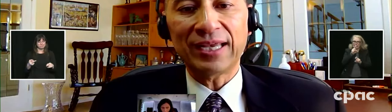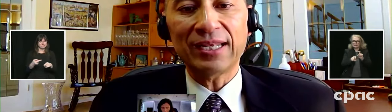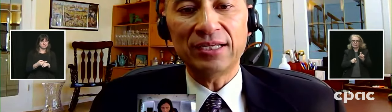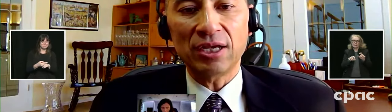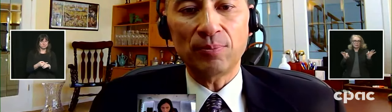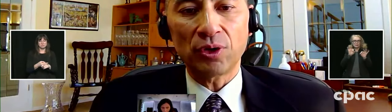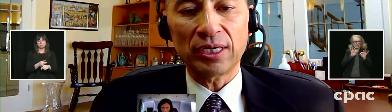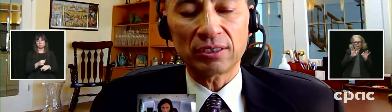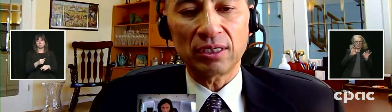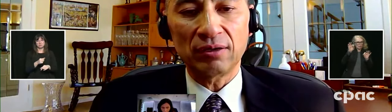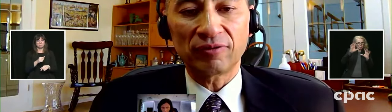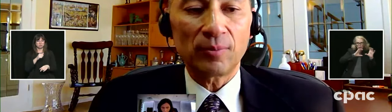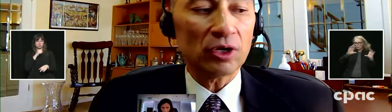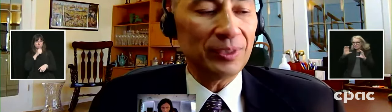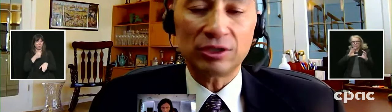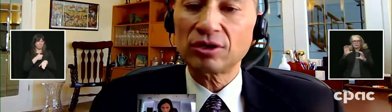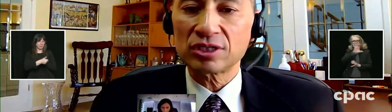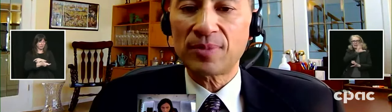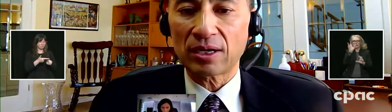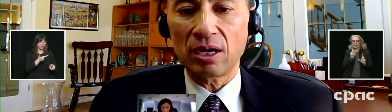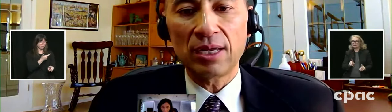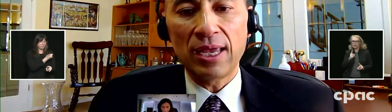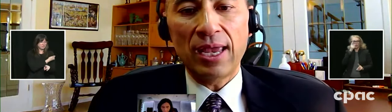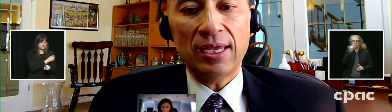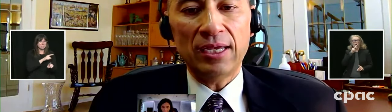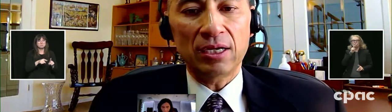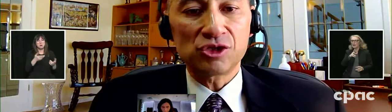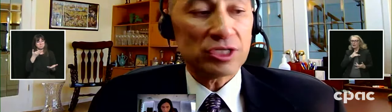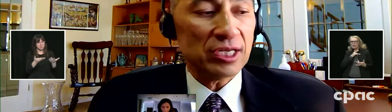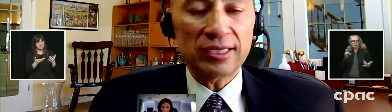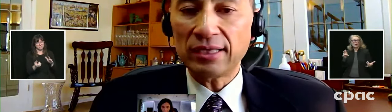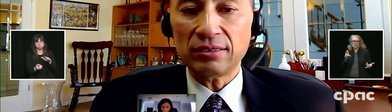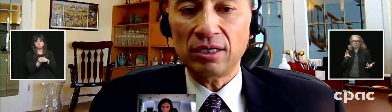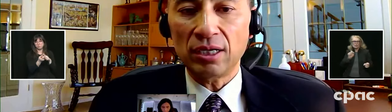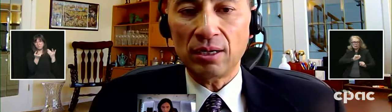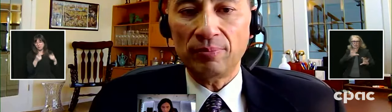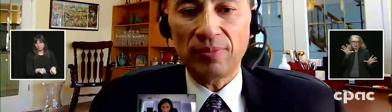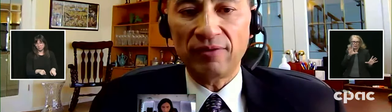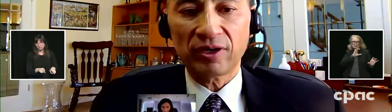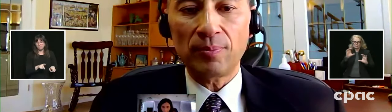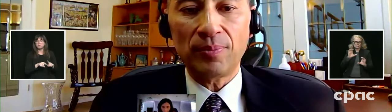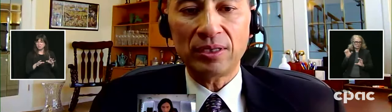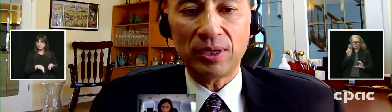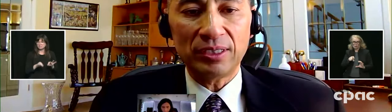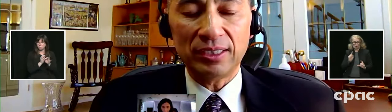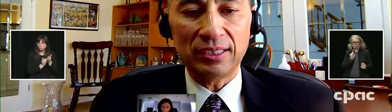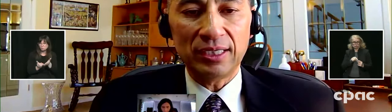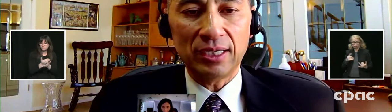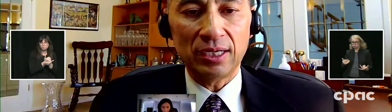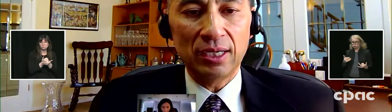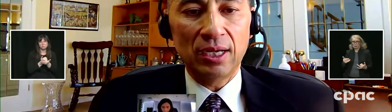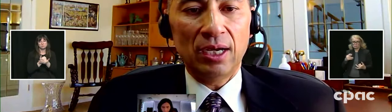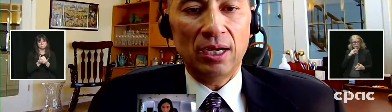communiquer avec les Canadiens, pour être vraiment comme dit, transparent. Et jusqu'à date, il n'y a vraiment pas